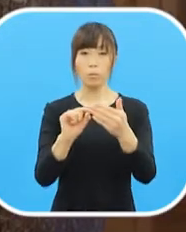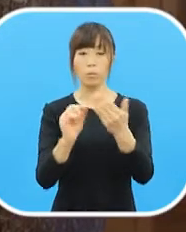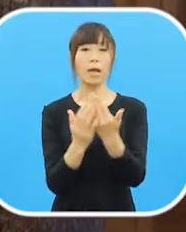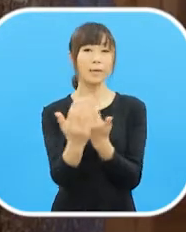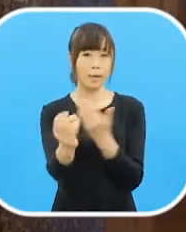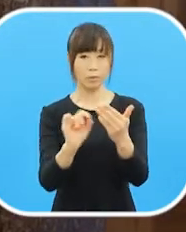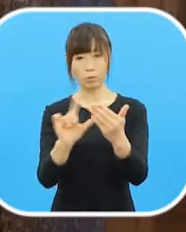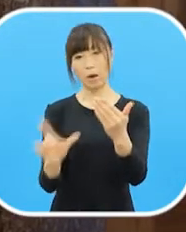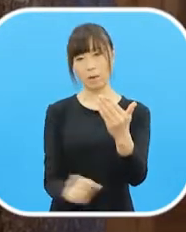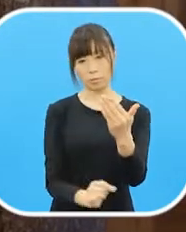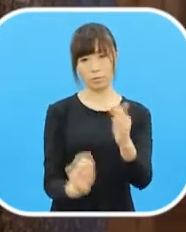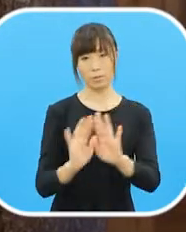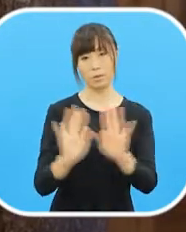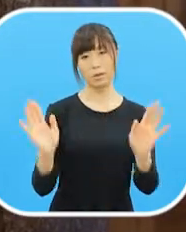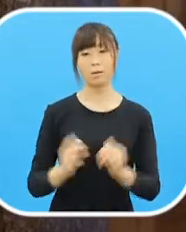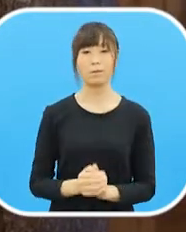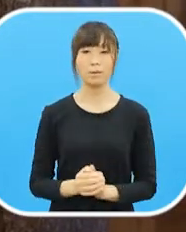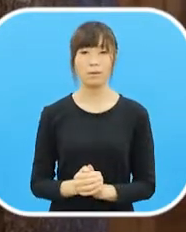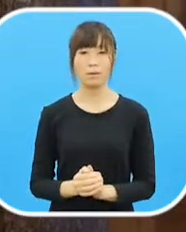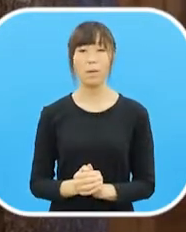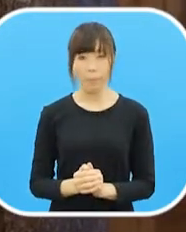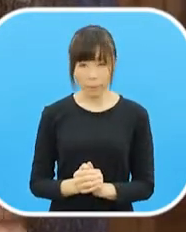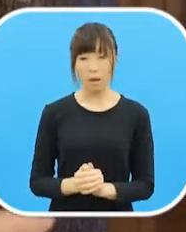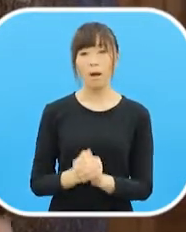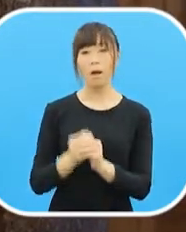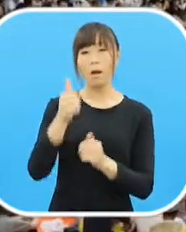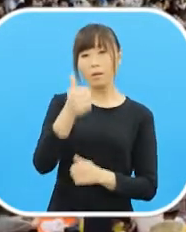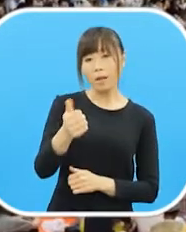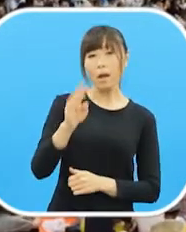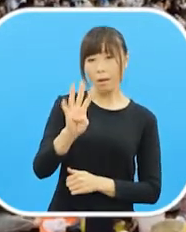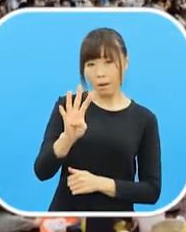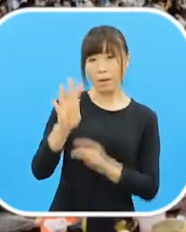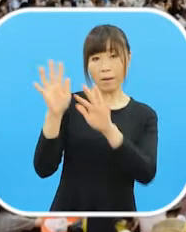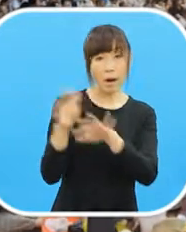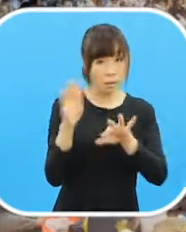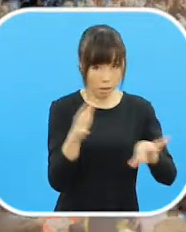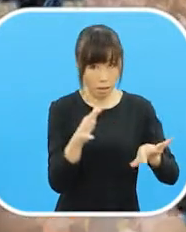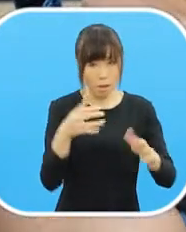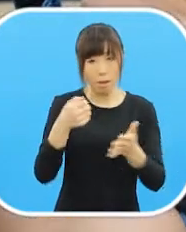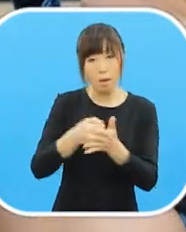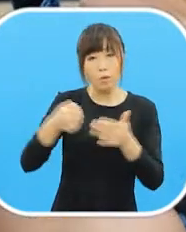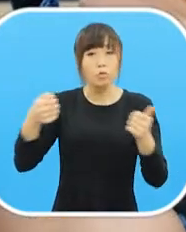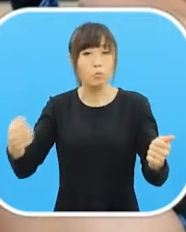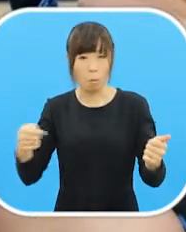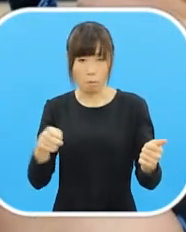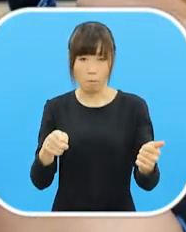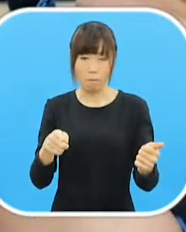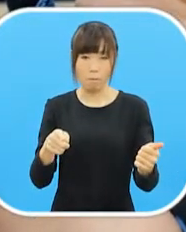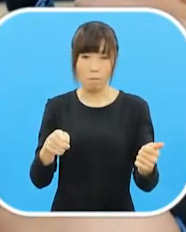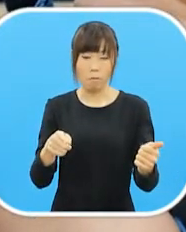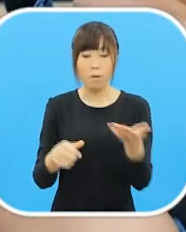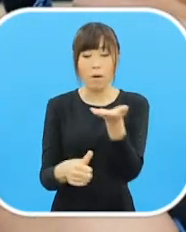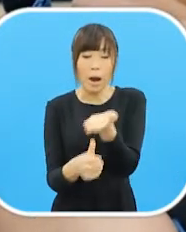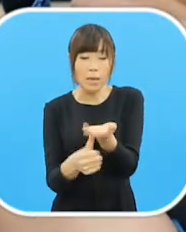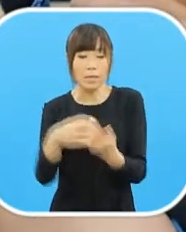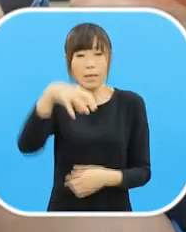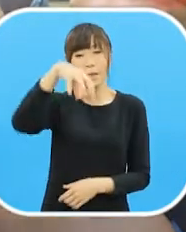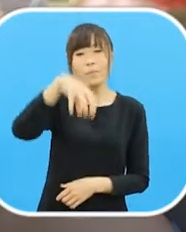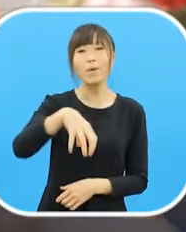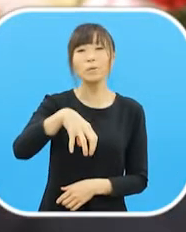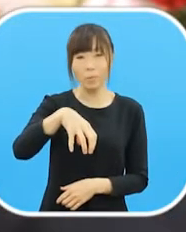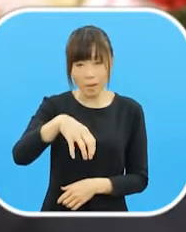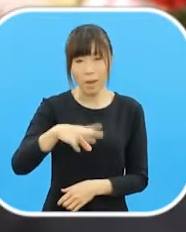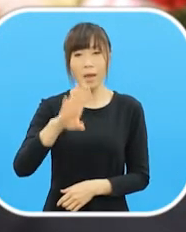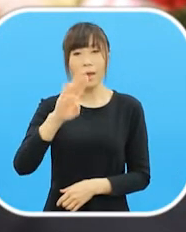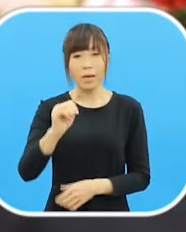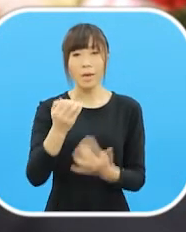あ、大相撲、 秋田場所でね、私が県民栄誉賞、これをですね、 そうですね、